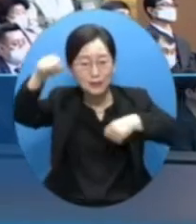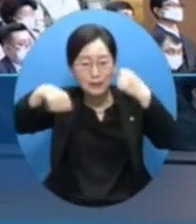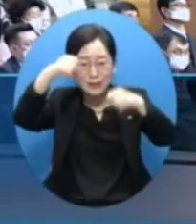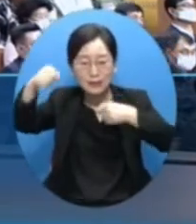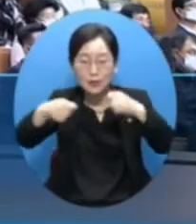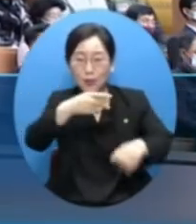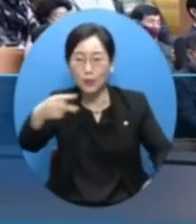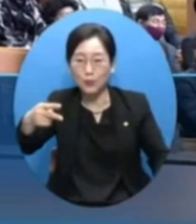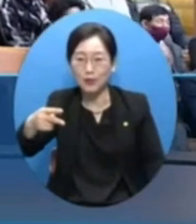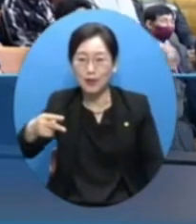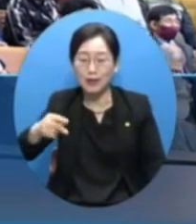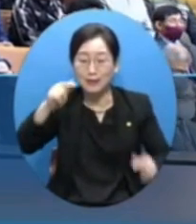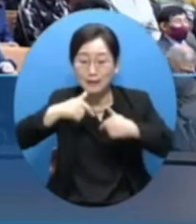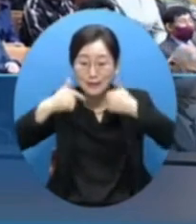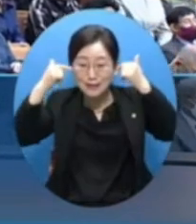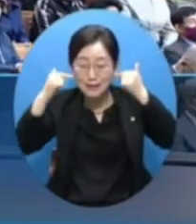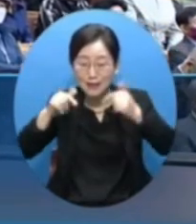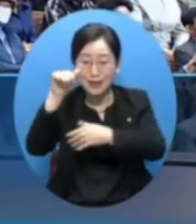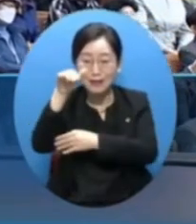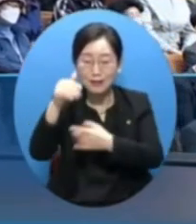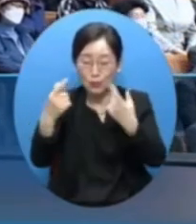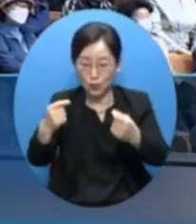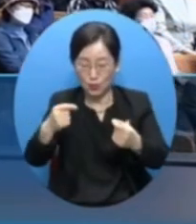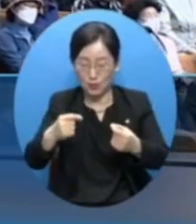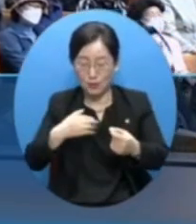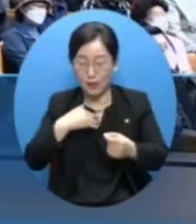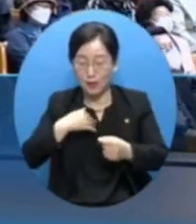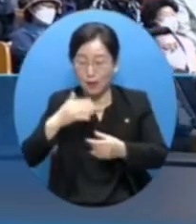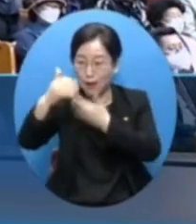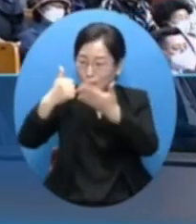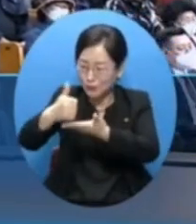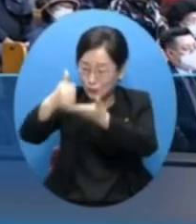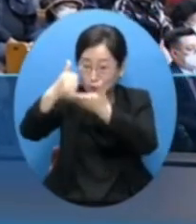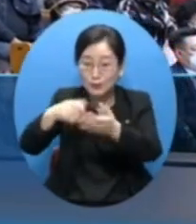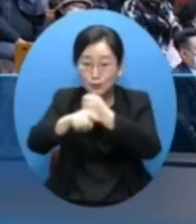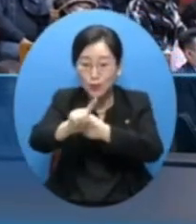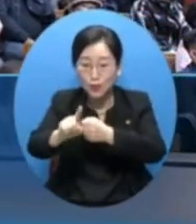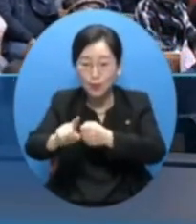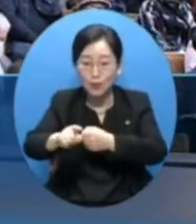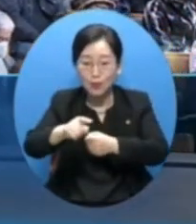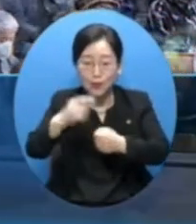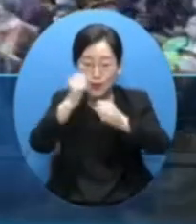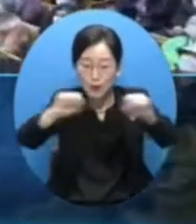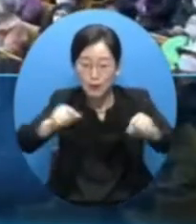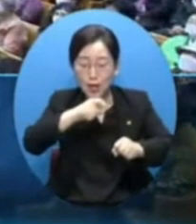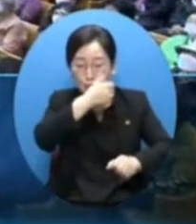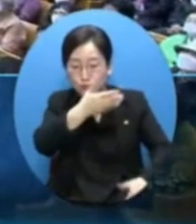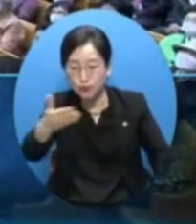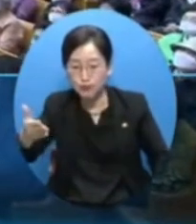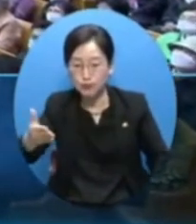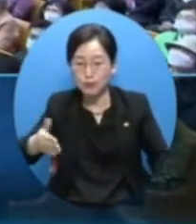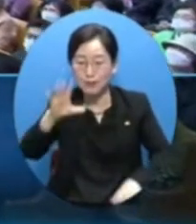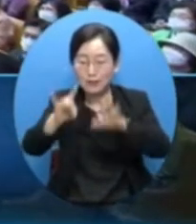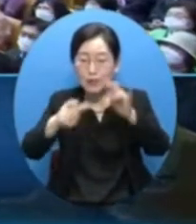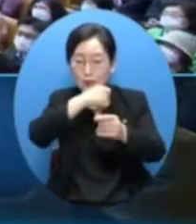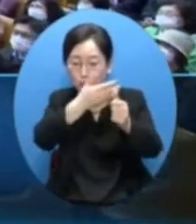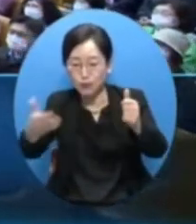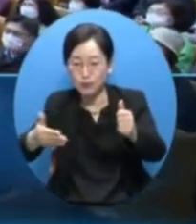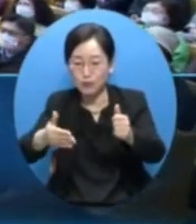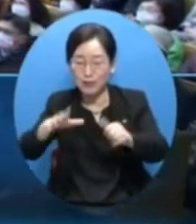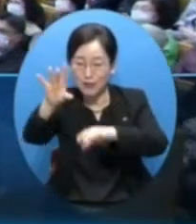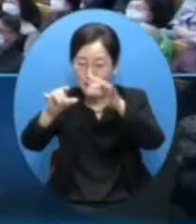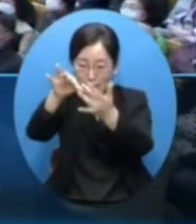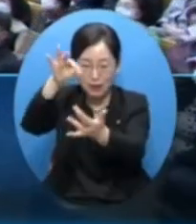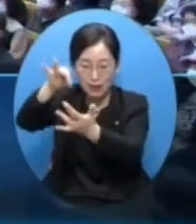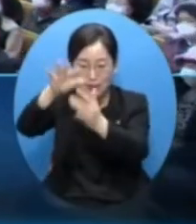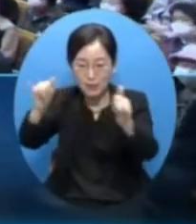곧 승냥이 타조도 나를 존경할 것은 내가 광야의 물을 사막의 강들을 내어 내 백성 내가 택한 자에게 마시게 할